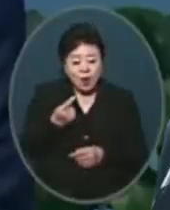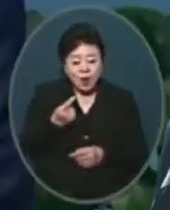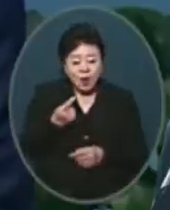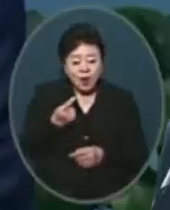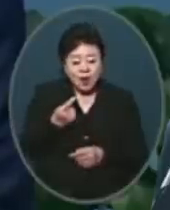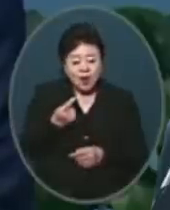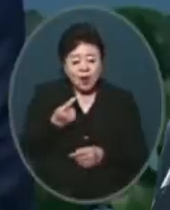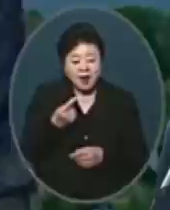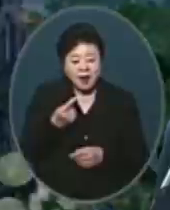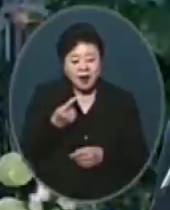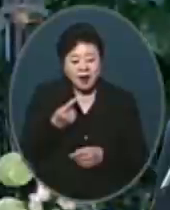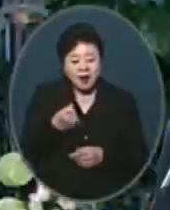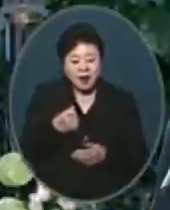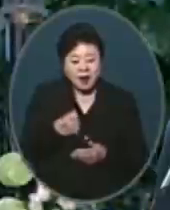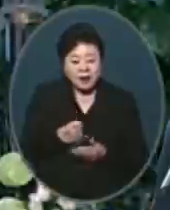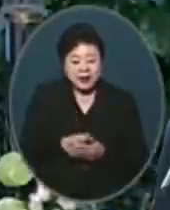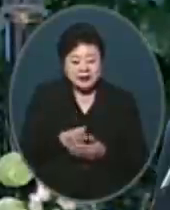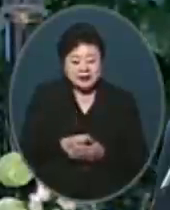판정을 받을 때